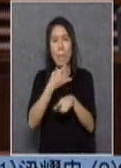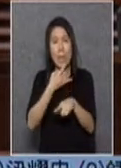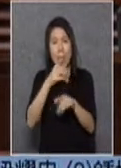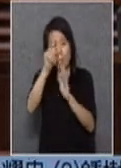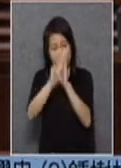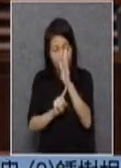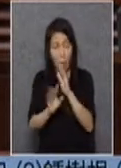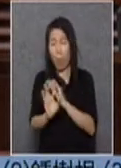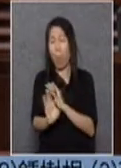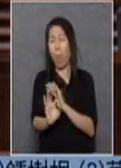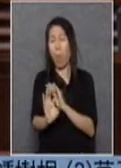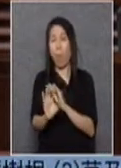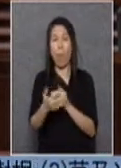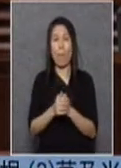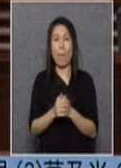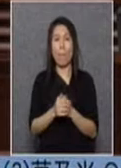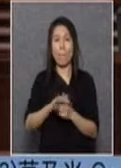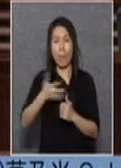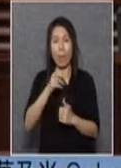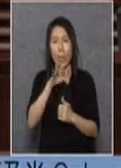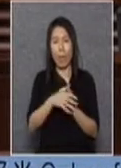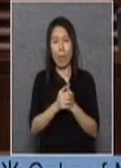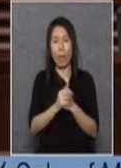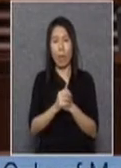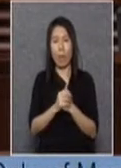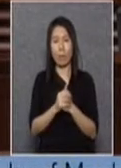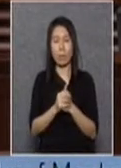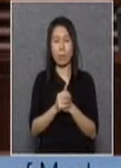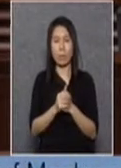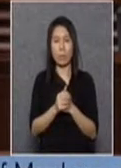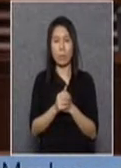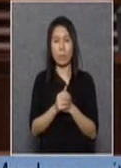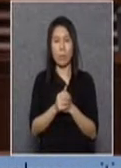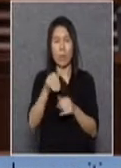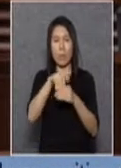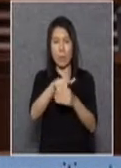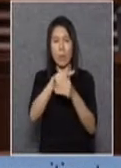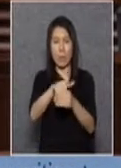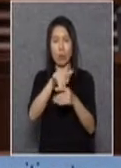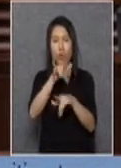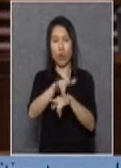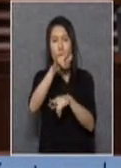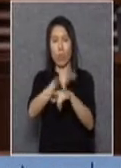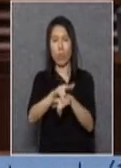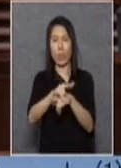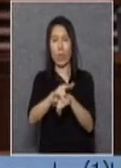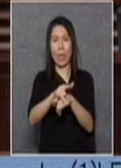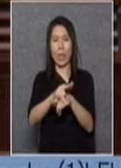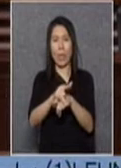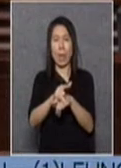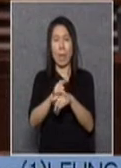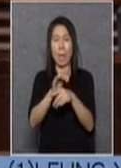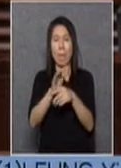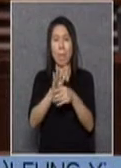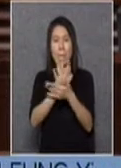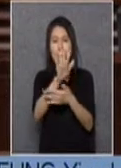降，又說呢這個領取綜援呢是多於5年的持續，在